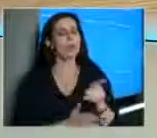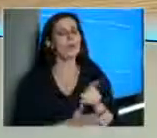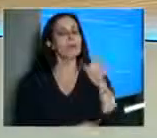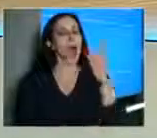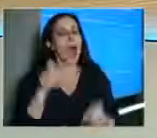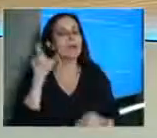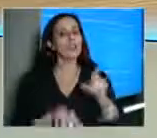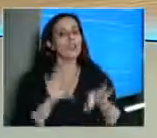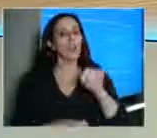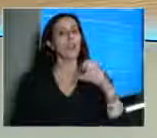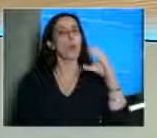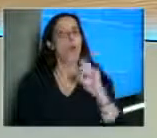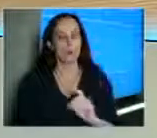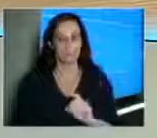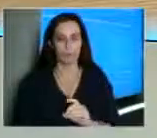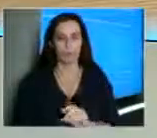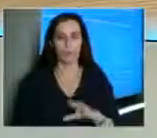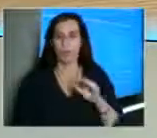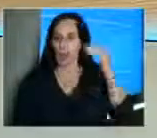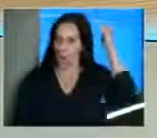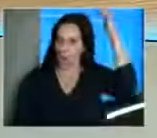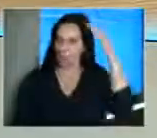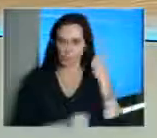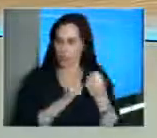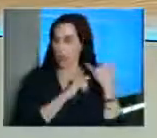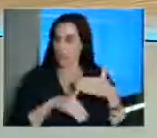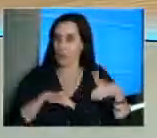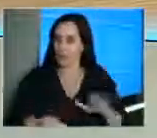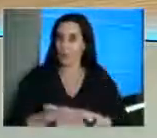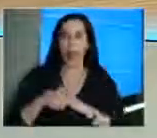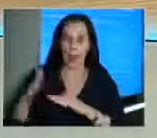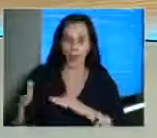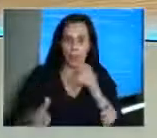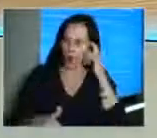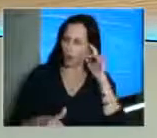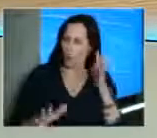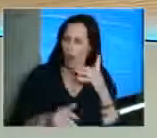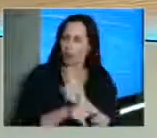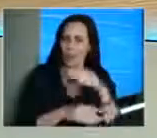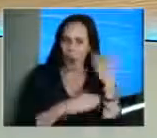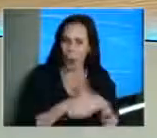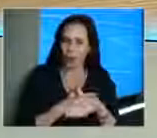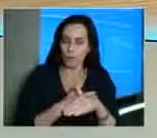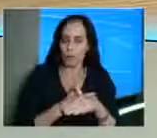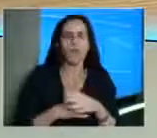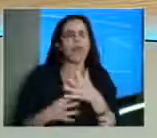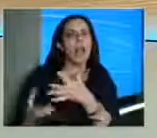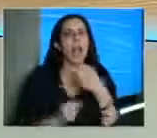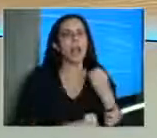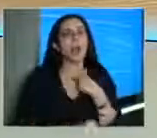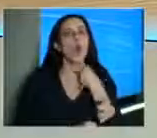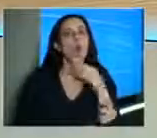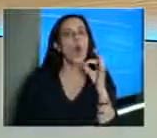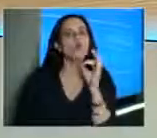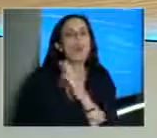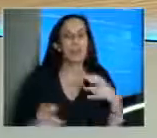עבר האלקטורט שלו. מפלגת גנץ, שהתקשתה להביא מנדטים מימין, שוקלת ברגע האחרון להתנפל עליו ולשתות את